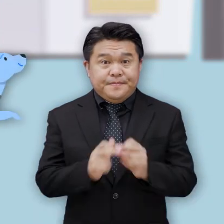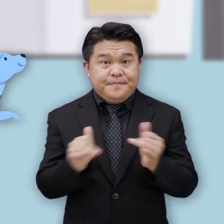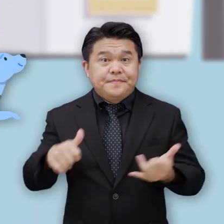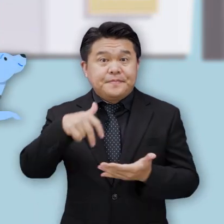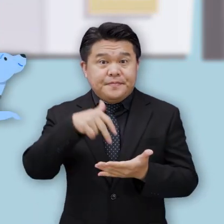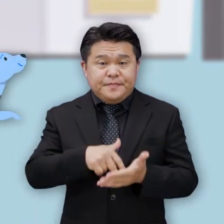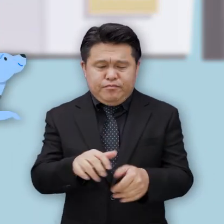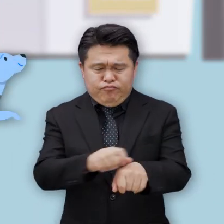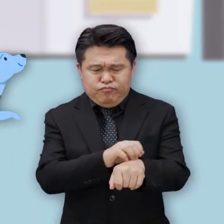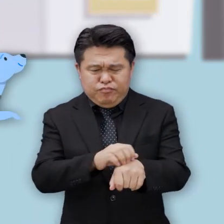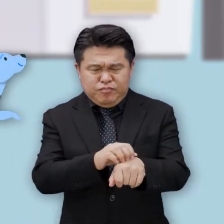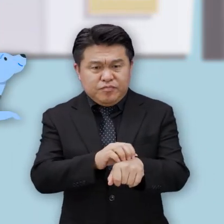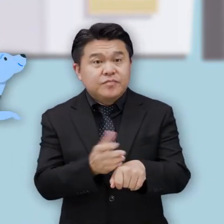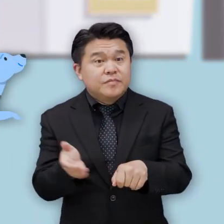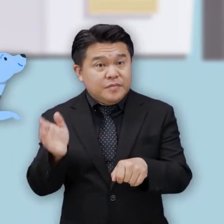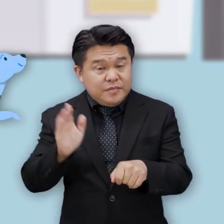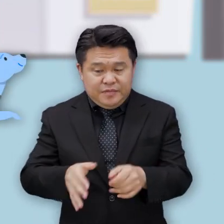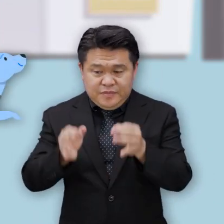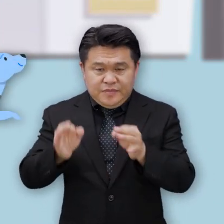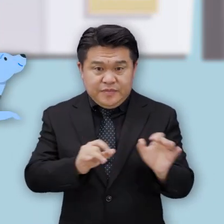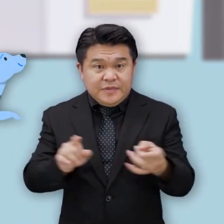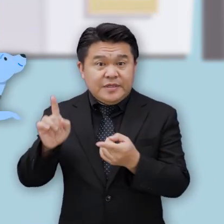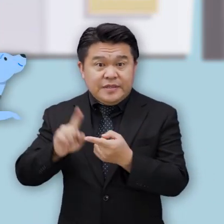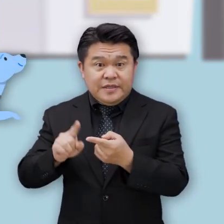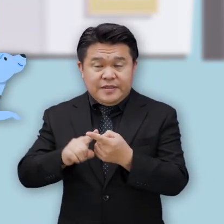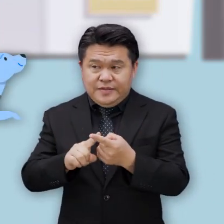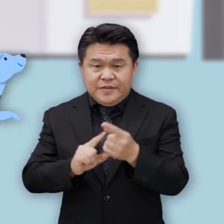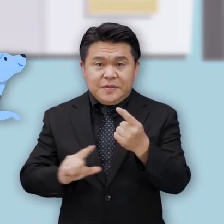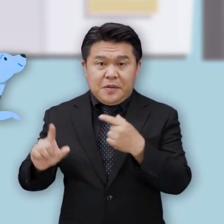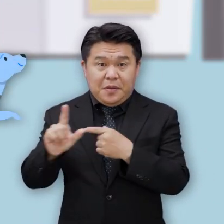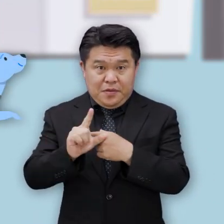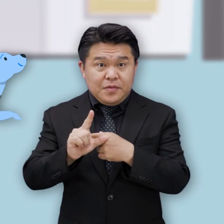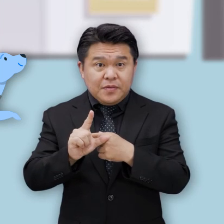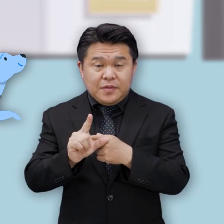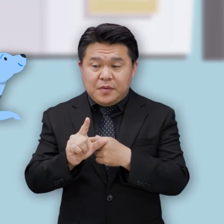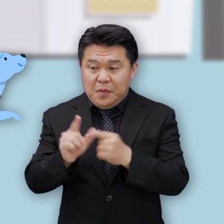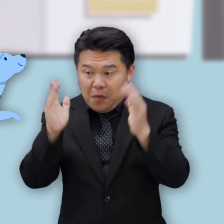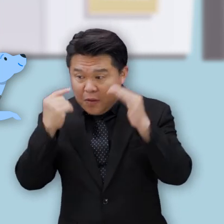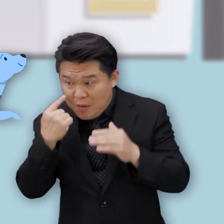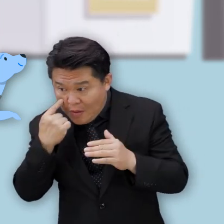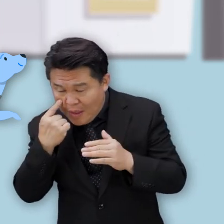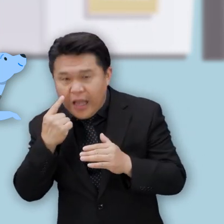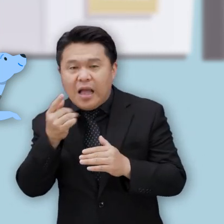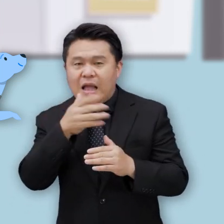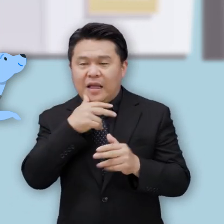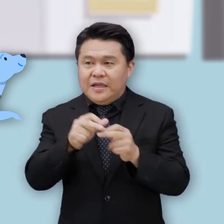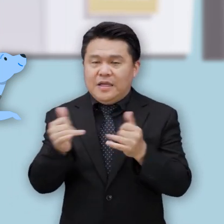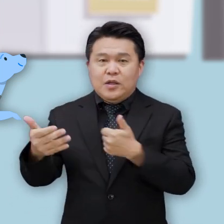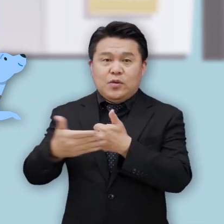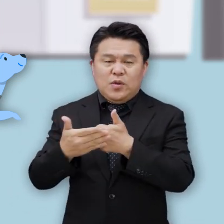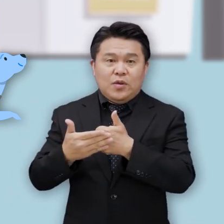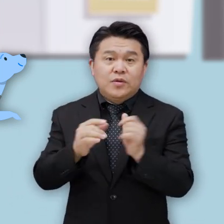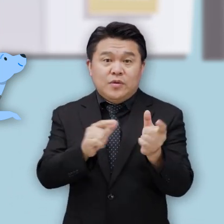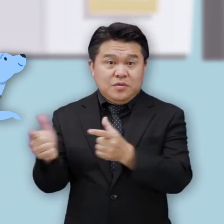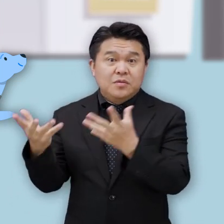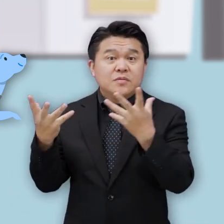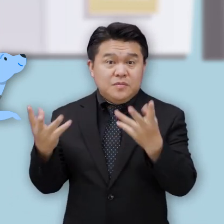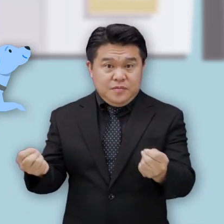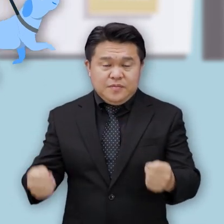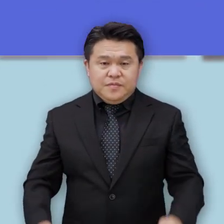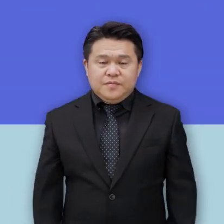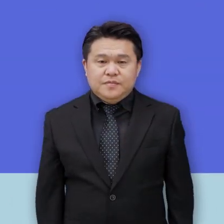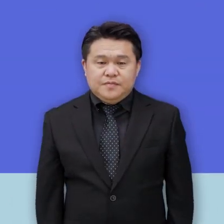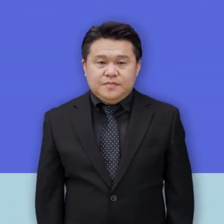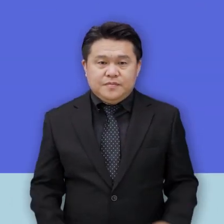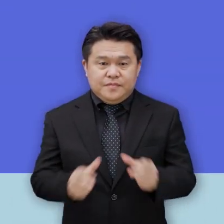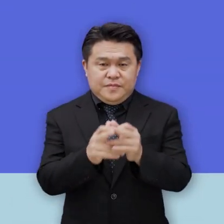장애인에게는 조금 불편할 수 있는 금융에 대해서 조금만 더 알아보시면 다양한 지원 제도가 있음을 알 수 있습니다. 장애인을